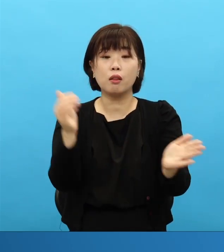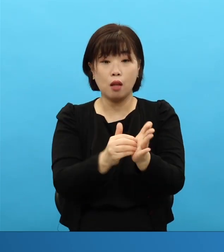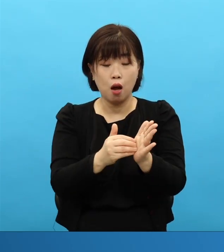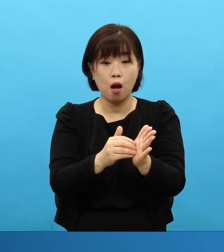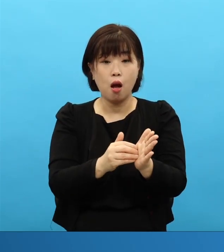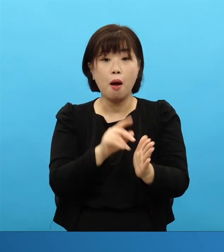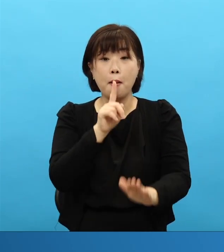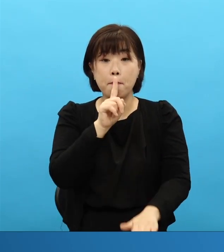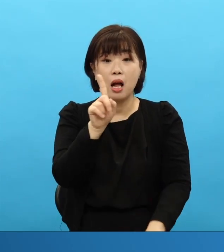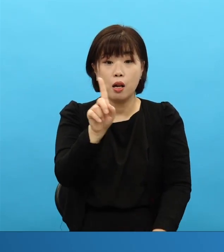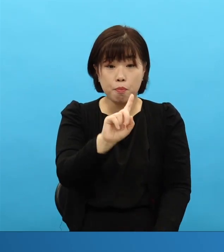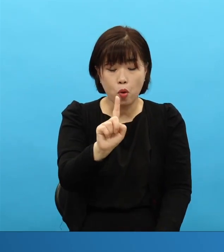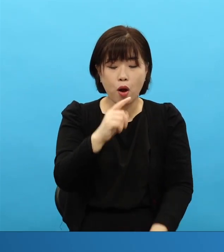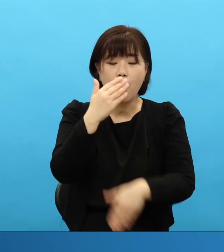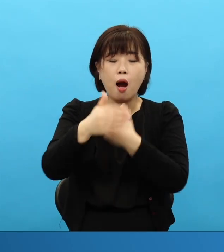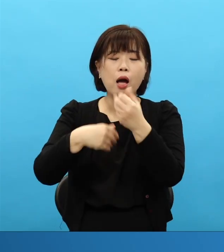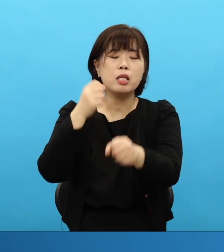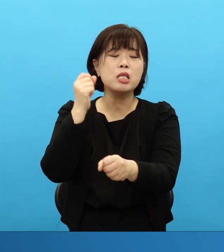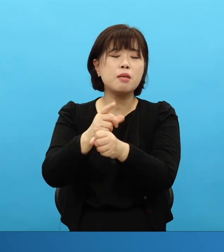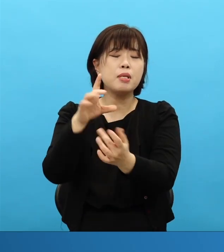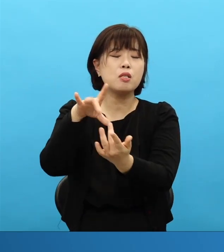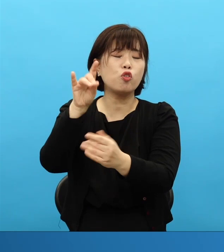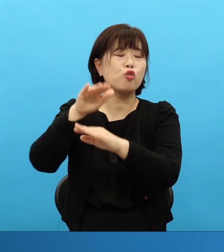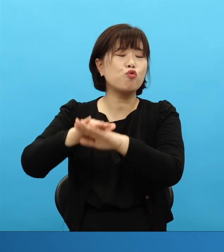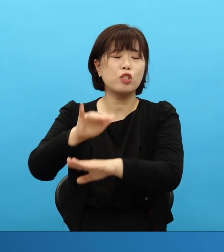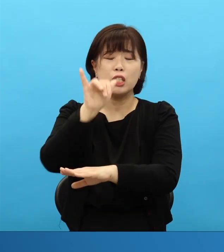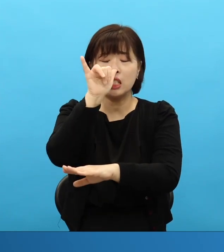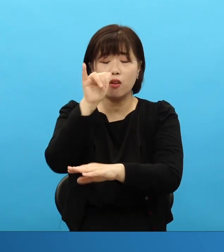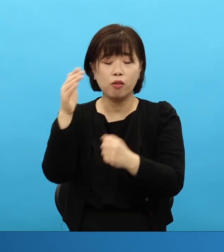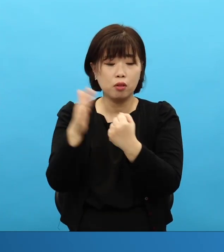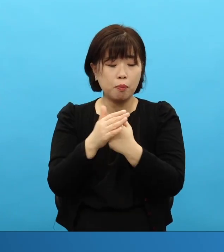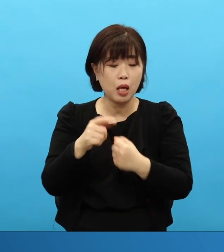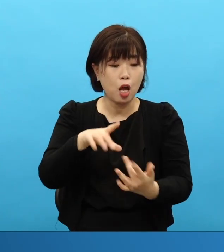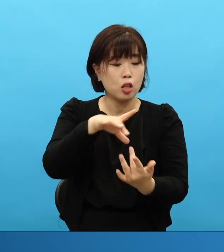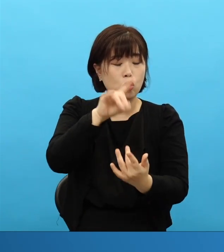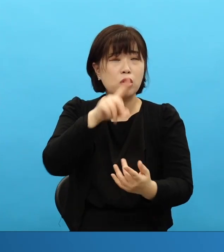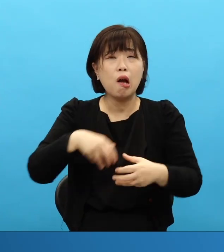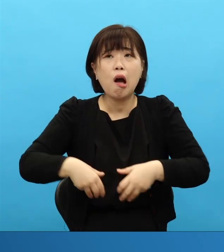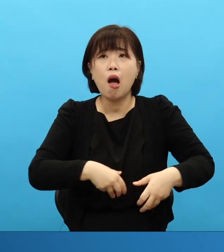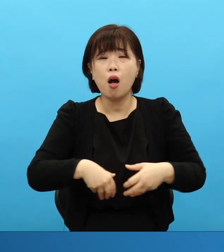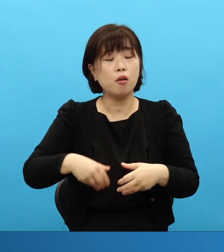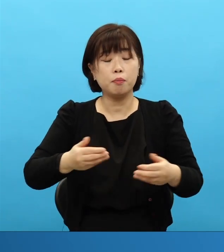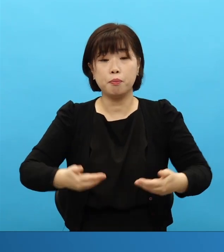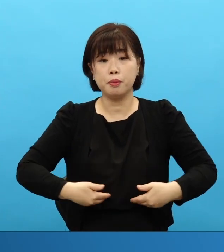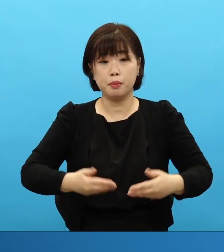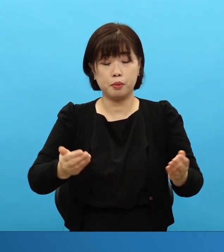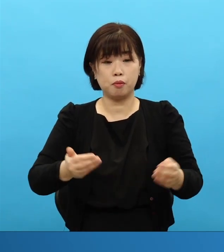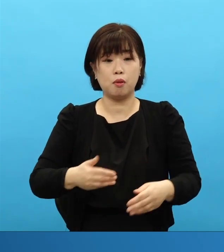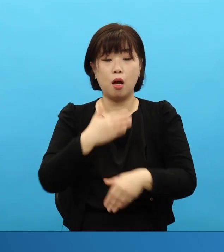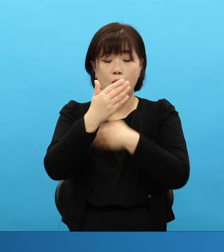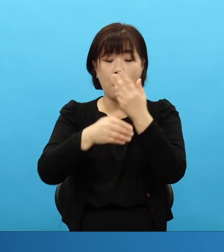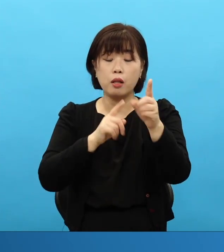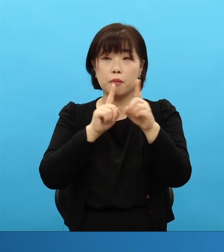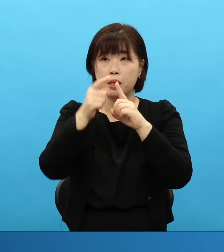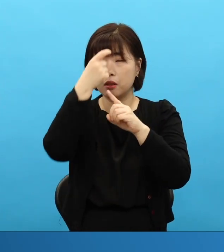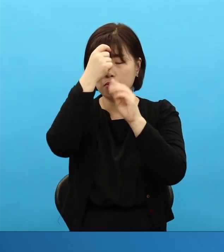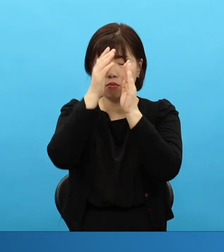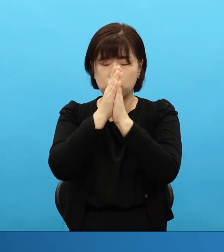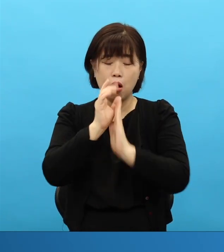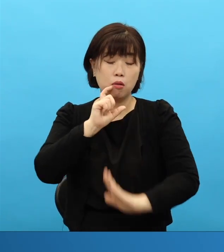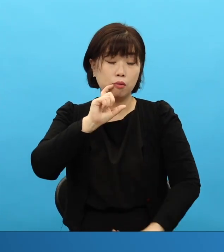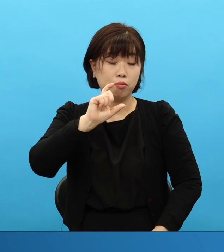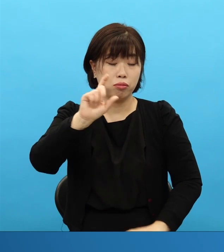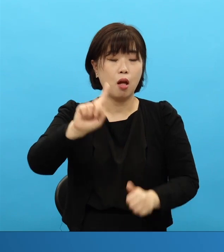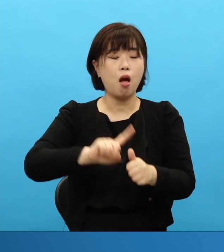If you enjoy this just a little bit, the health 아, will 이 come. 축복 누리고 있으면 평안해지지요. If you enjoy this, you have peace. 아, 이 축복 누리고 있으면 드디어